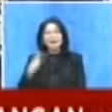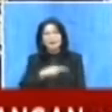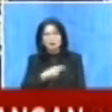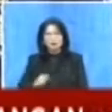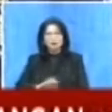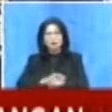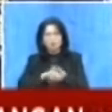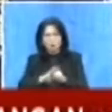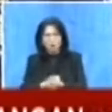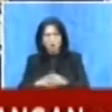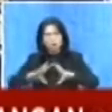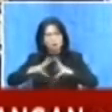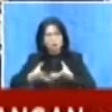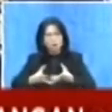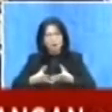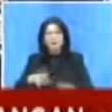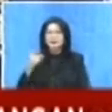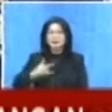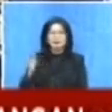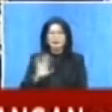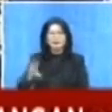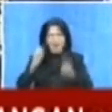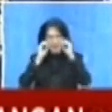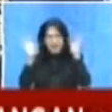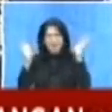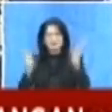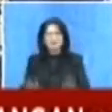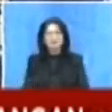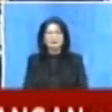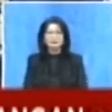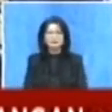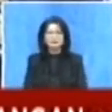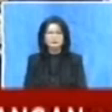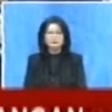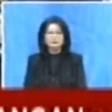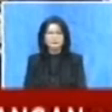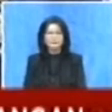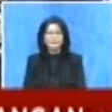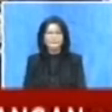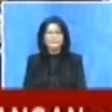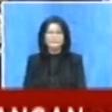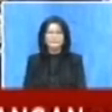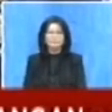dapat menyumbang risiko-risiko bagi pertumbuhan ekonomi ke depan.